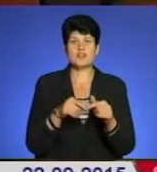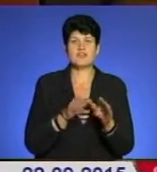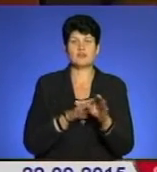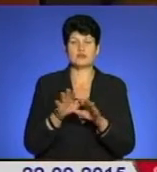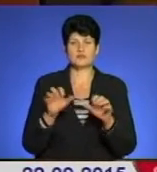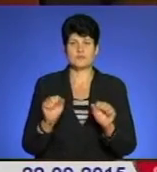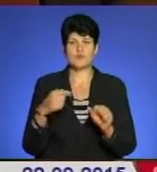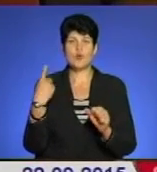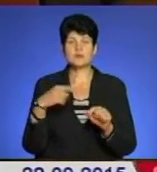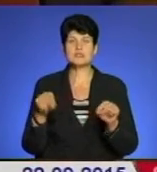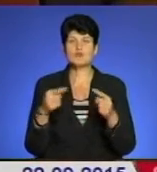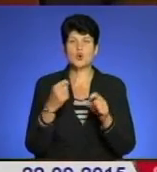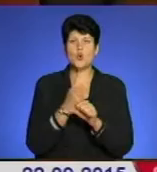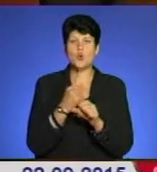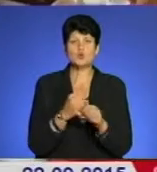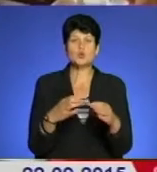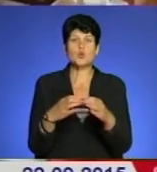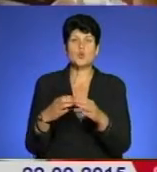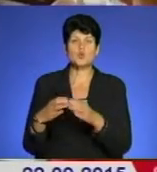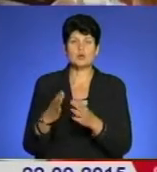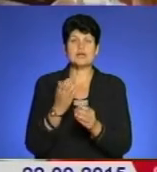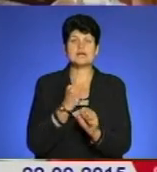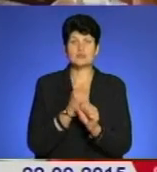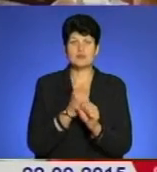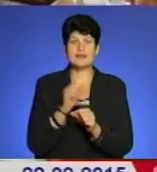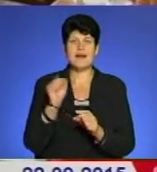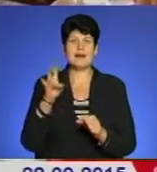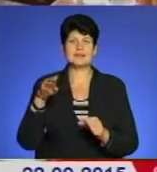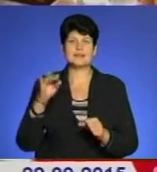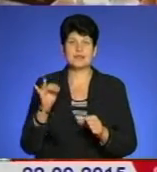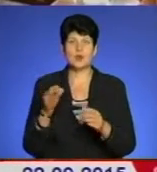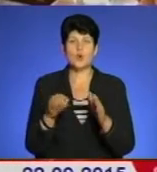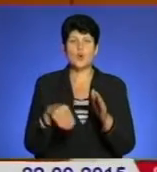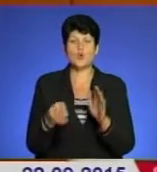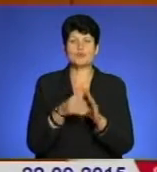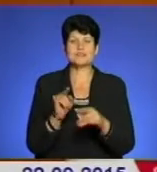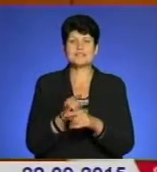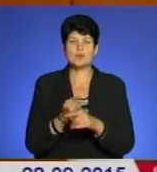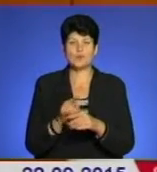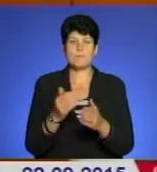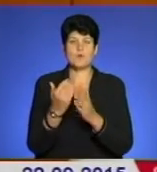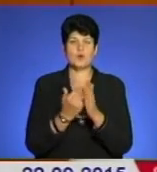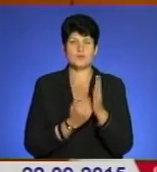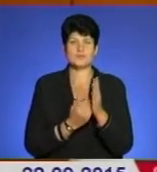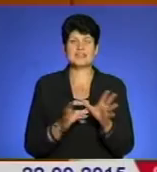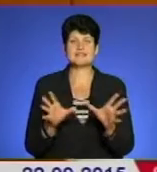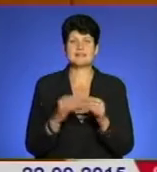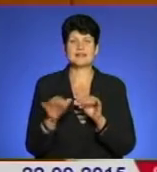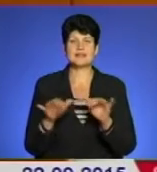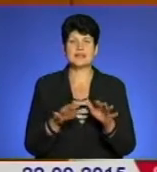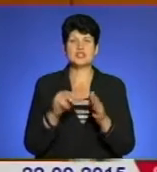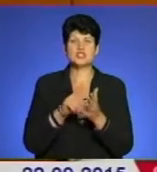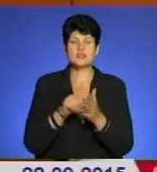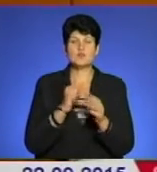В області створено робочу групу, яка розробила антикорупційну програму. Спільна діяльність членів робочої групи